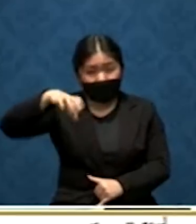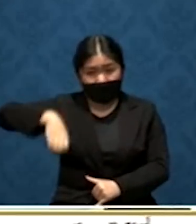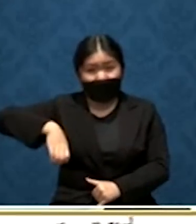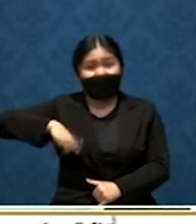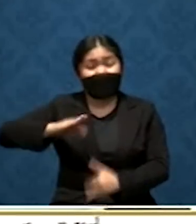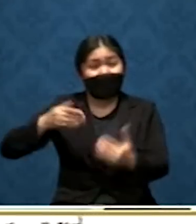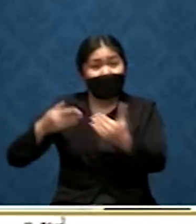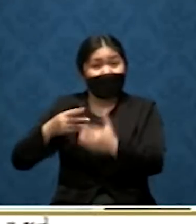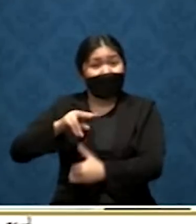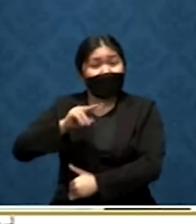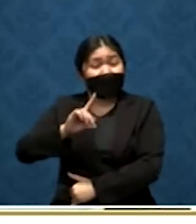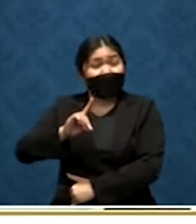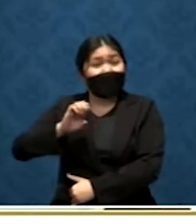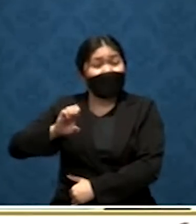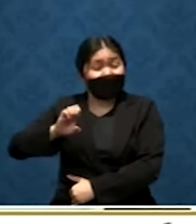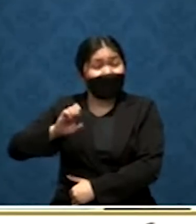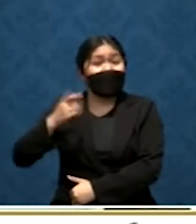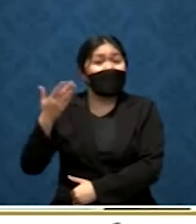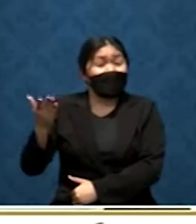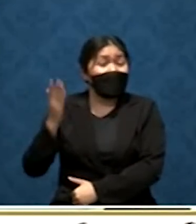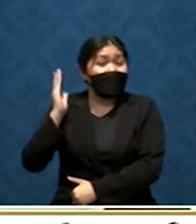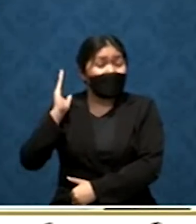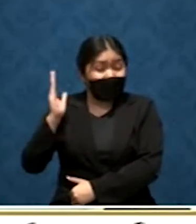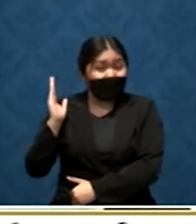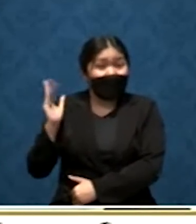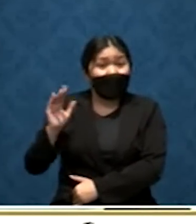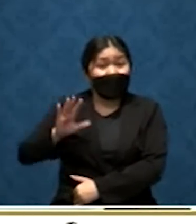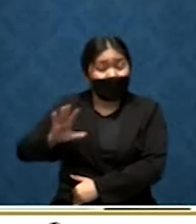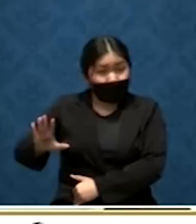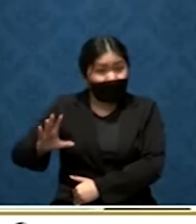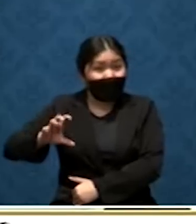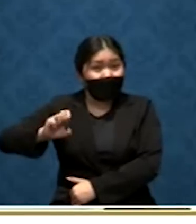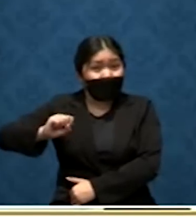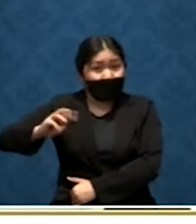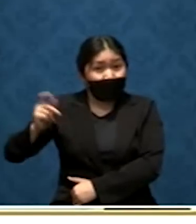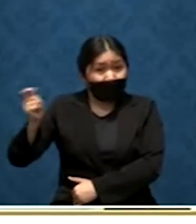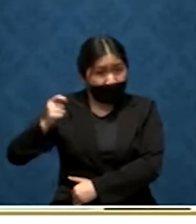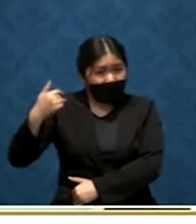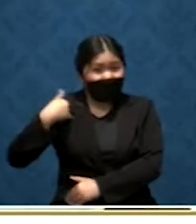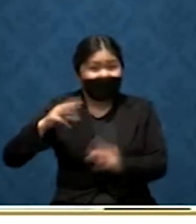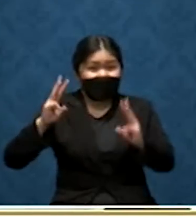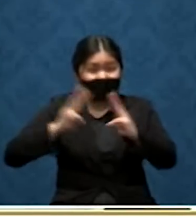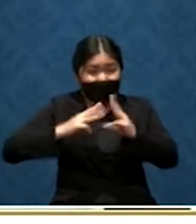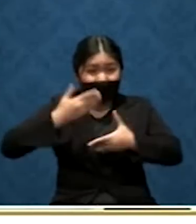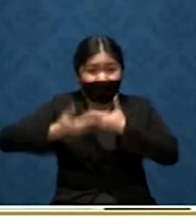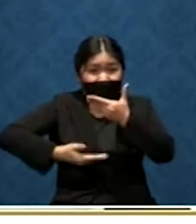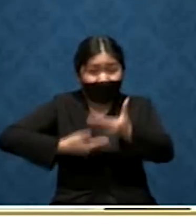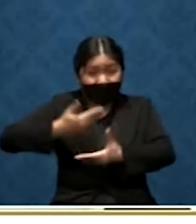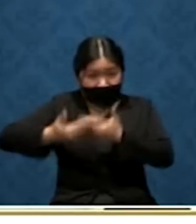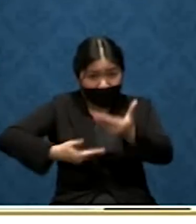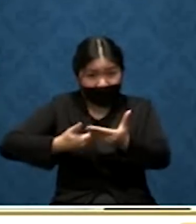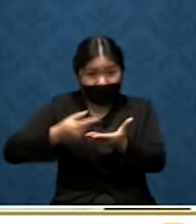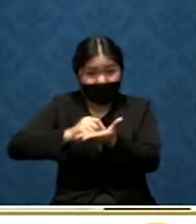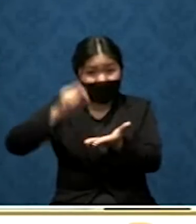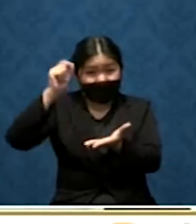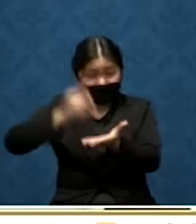ากในดี ลูกเขยของสอวออ่าง ซึ่งทำสัญญาขายให้โดยมีสอวอออ่างเซ็น